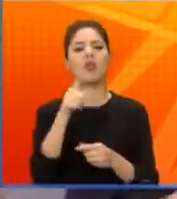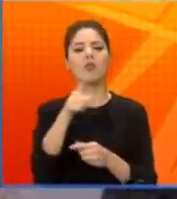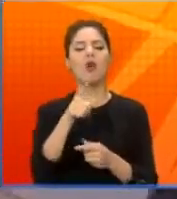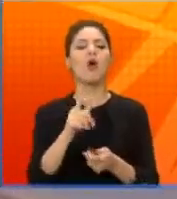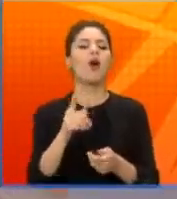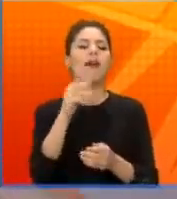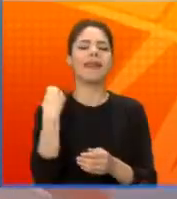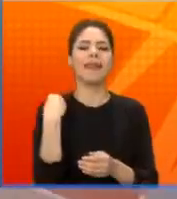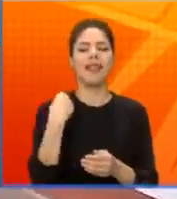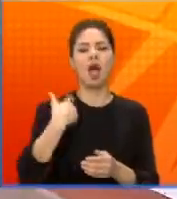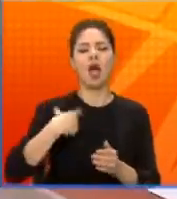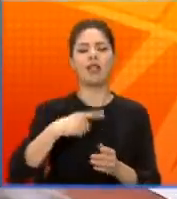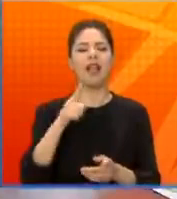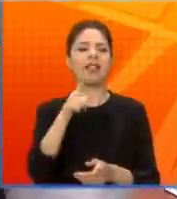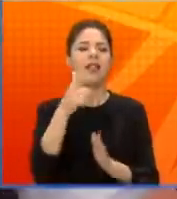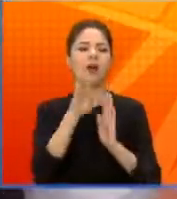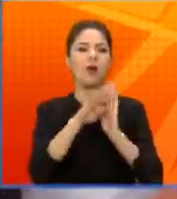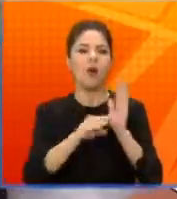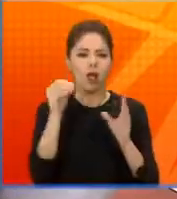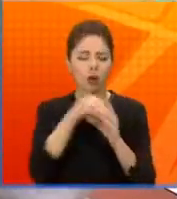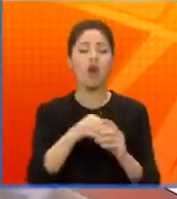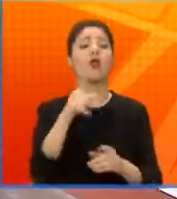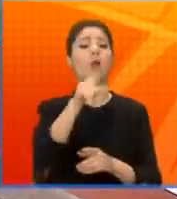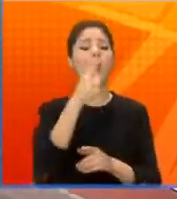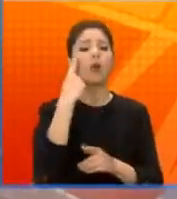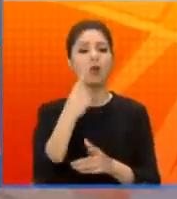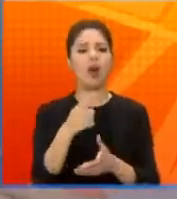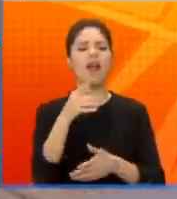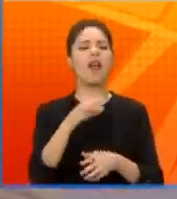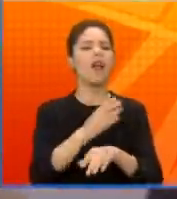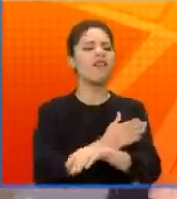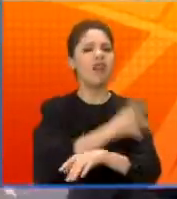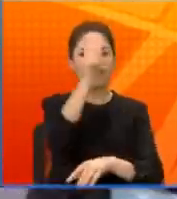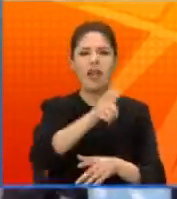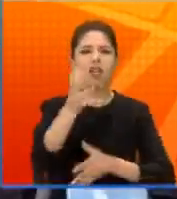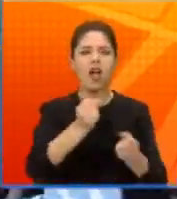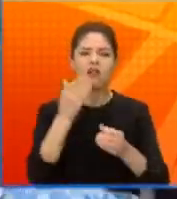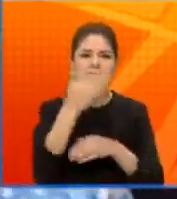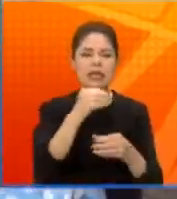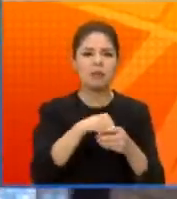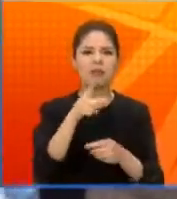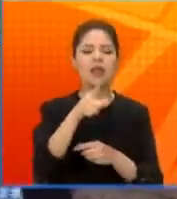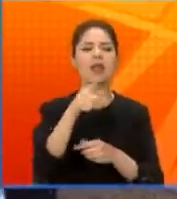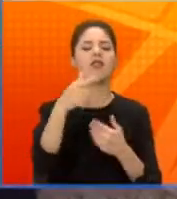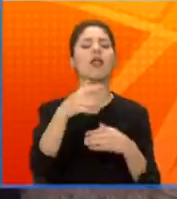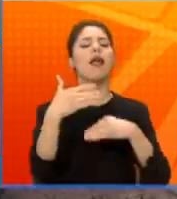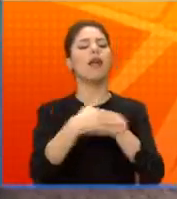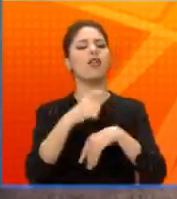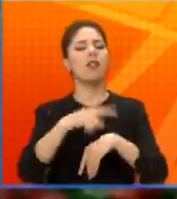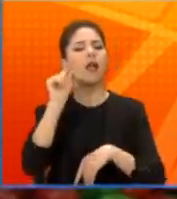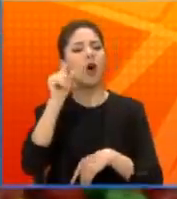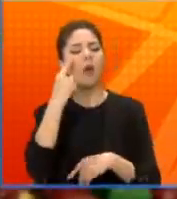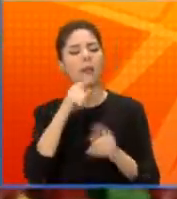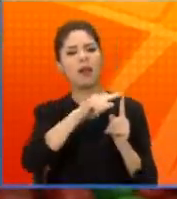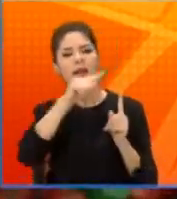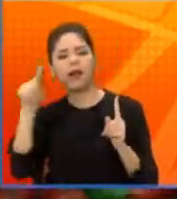esnetildi. Vatandaş Ramazan alışverişini yapsın diye bugün ve yarın uygulama kapsamında marketler gece 11'e kadar açık